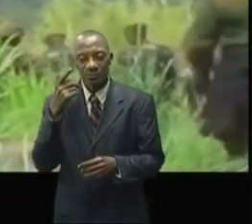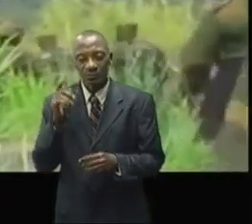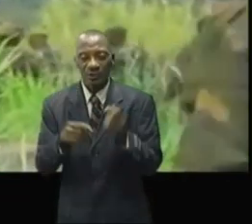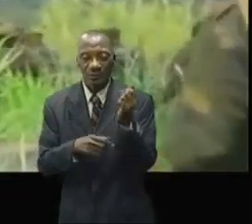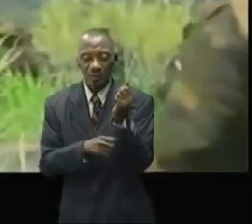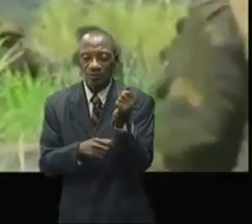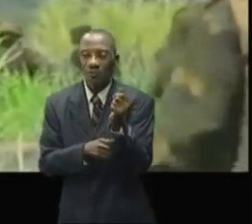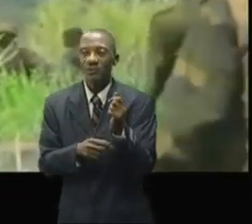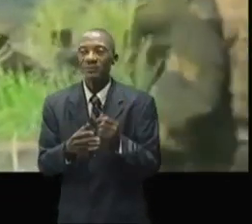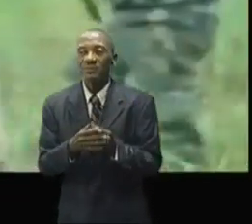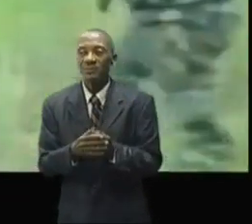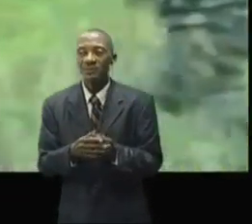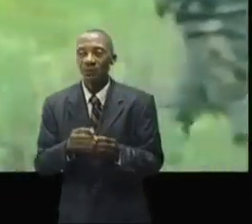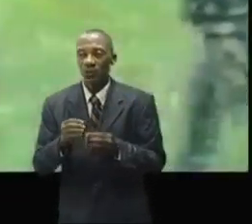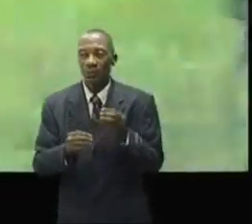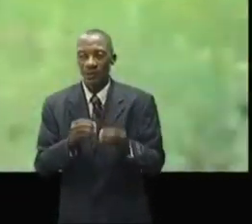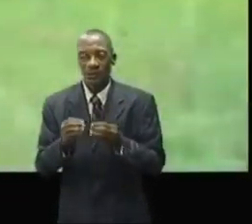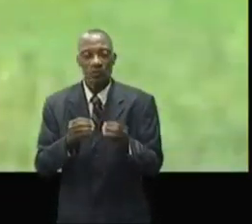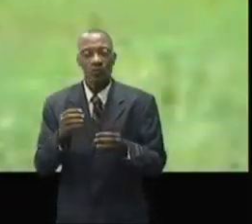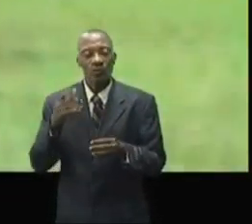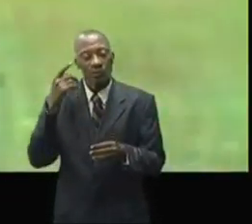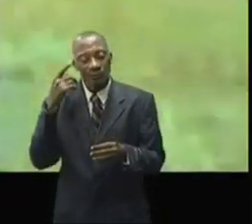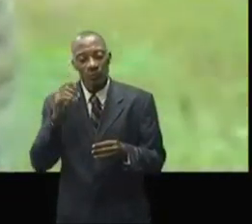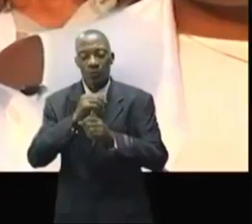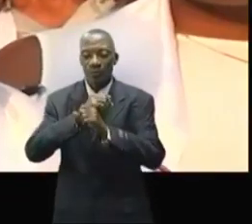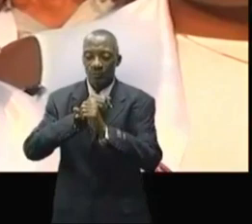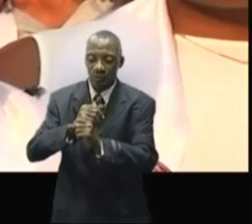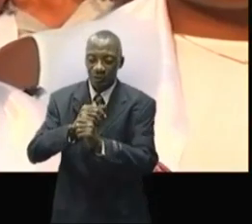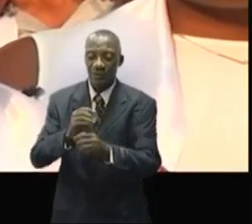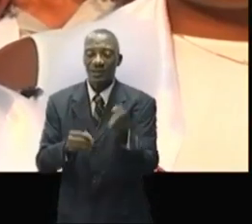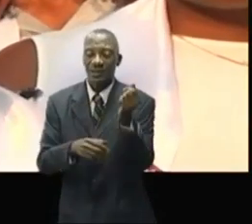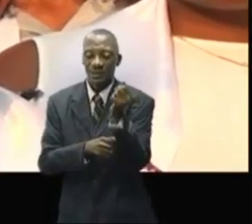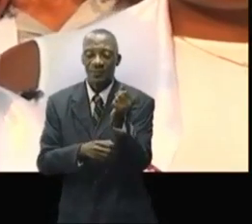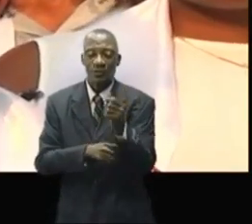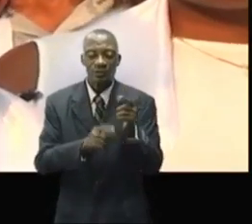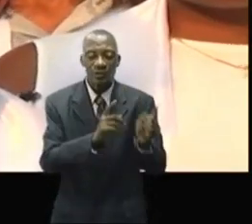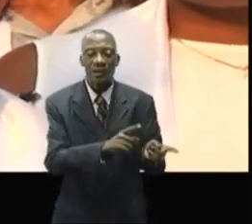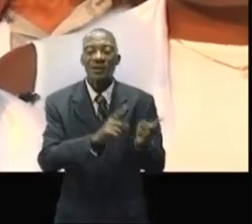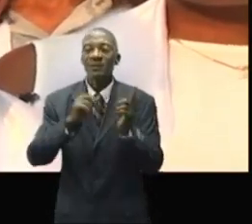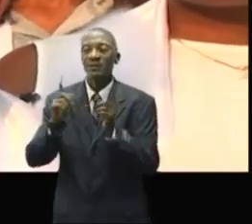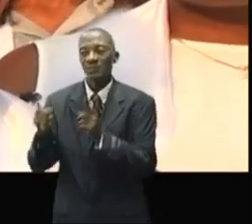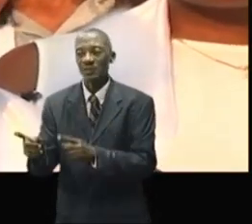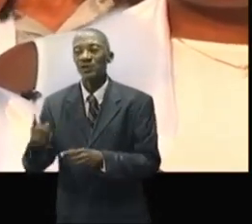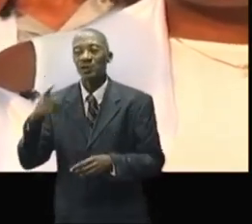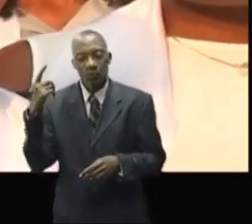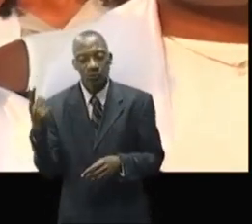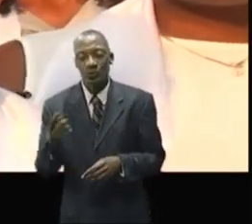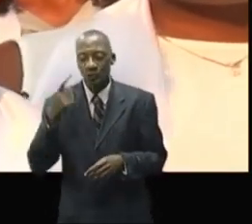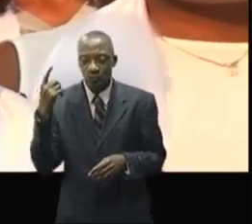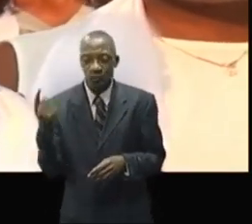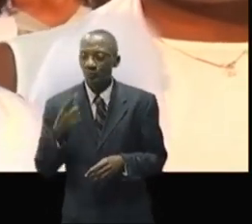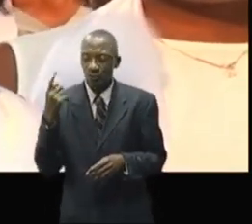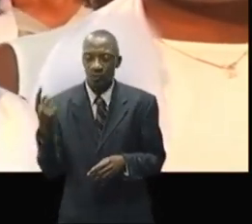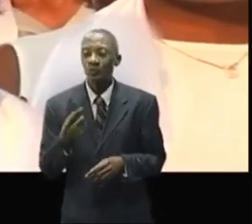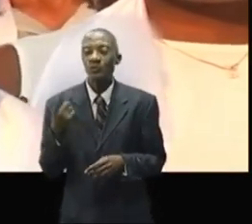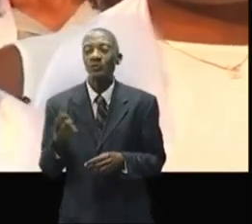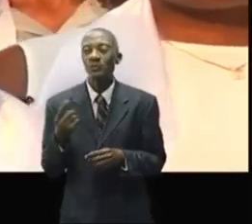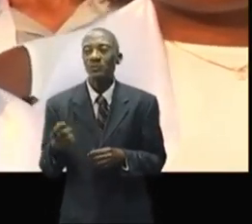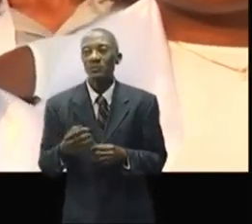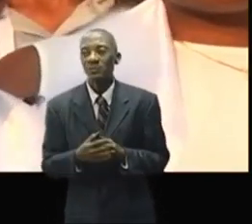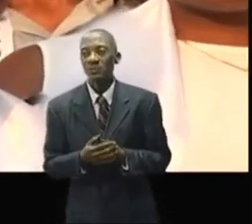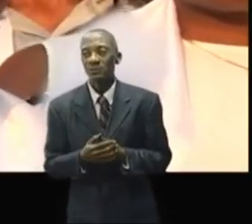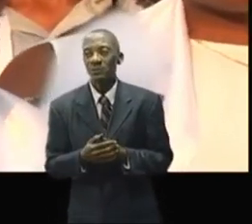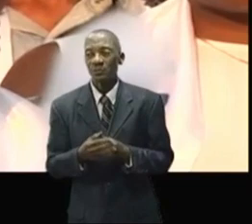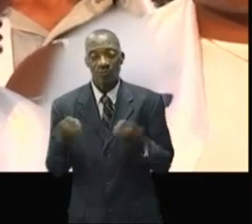opérations militaires contre tous les groupes armés réfractaires au processus de la paix et qui violent